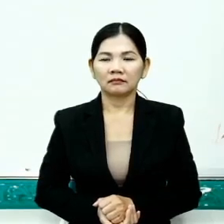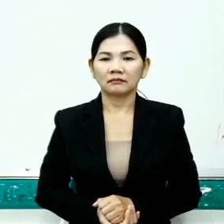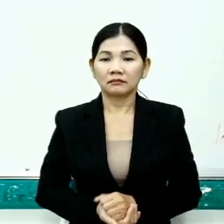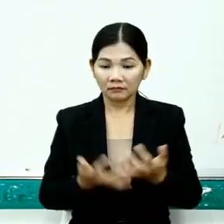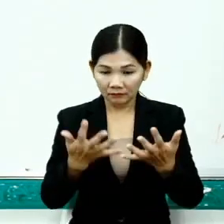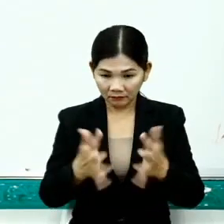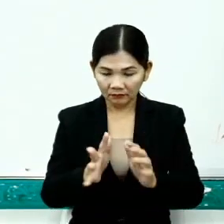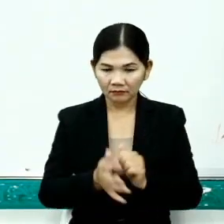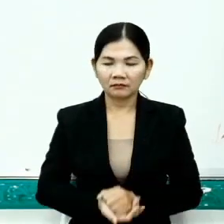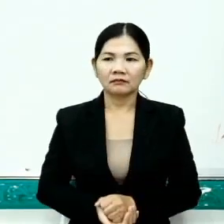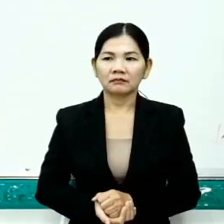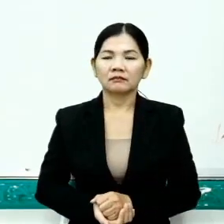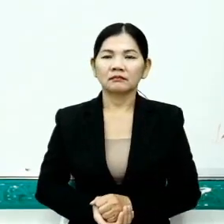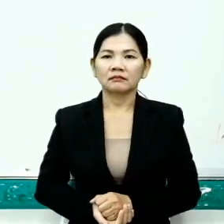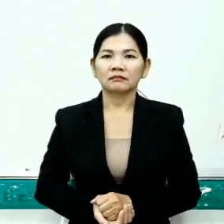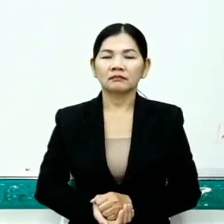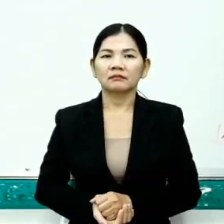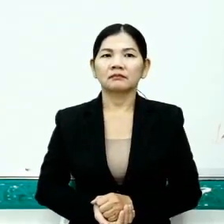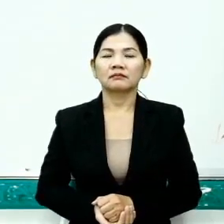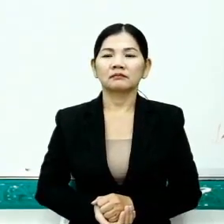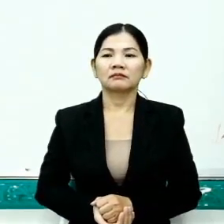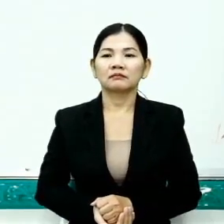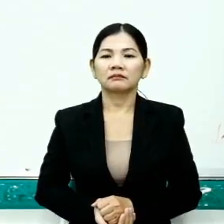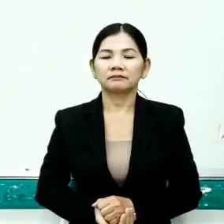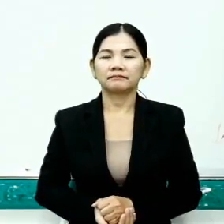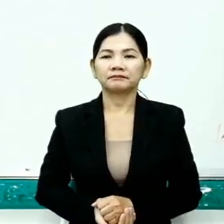រួចរាល់ហើយឬនៅកូន